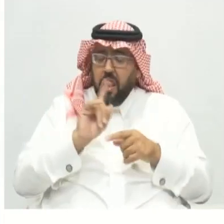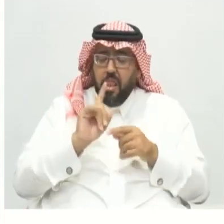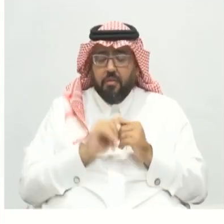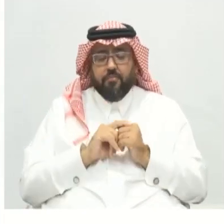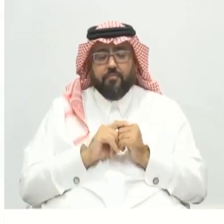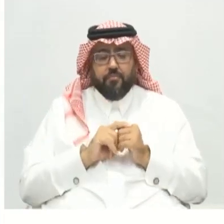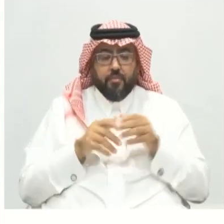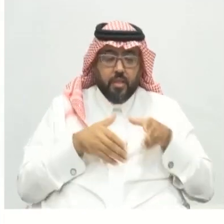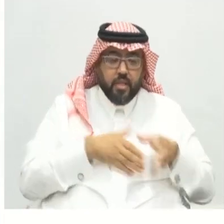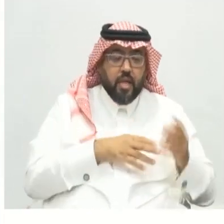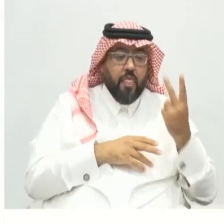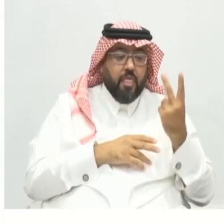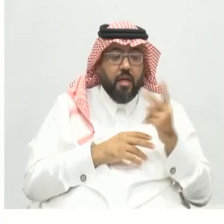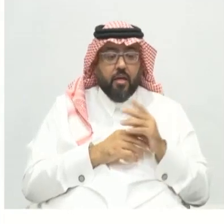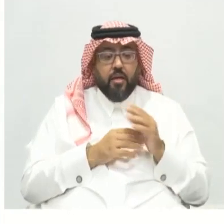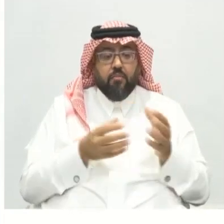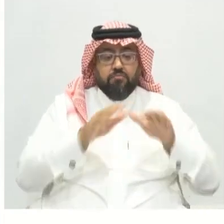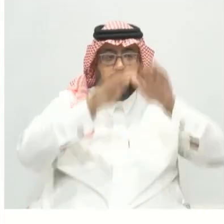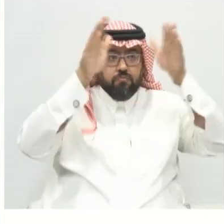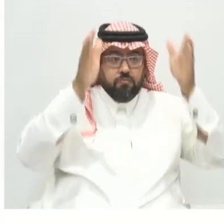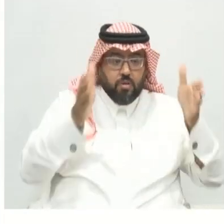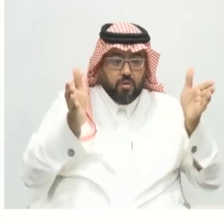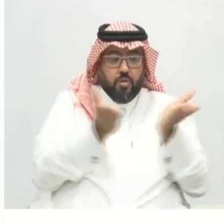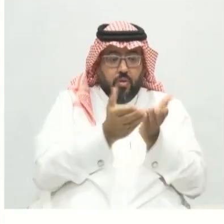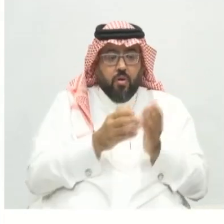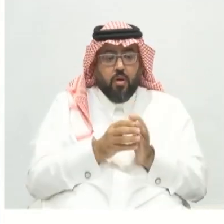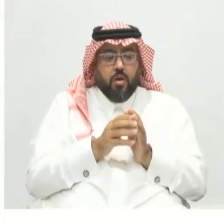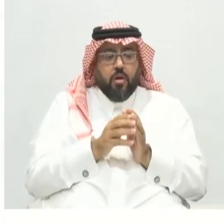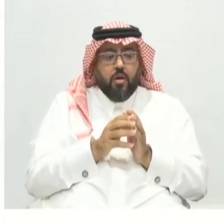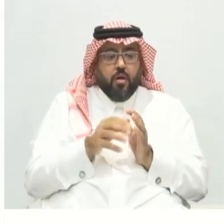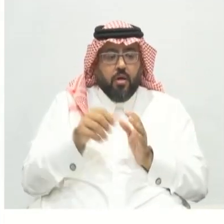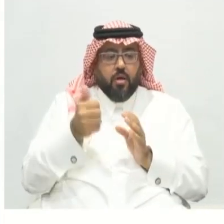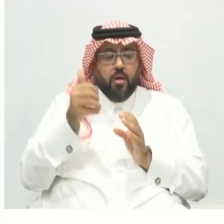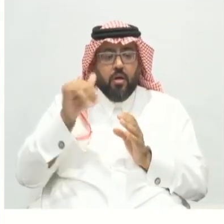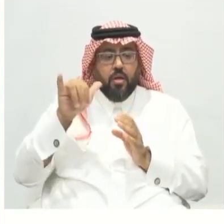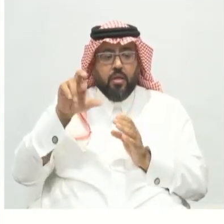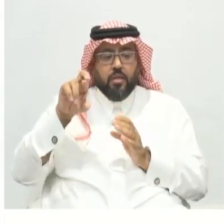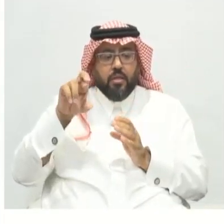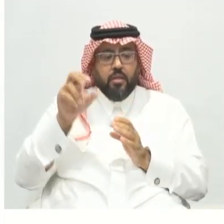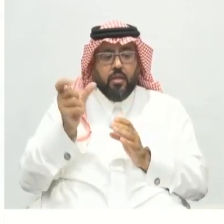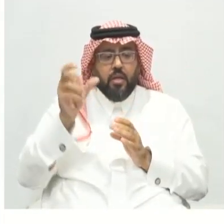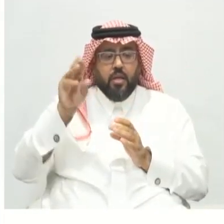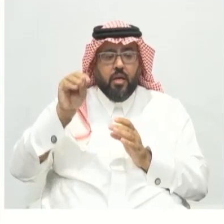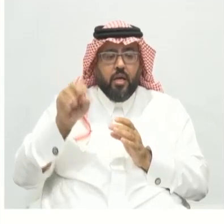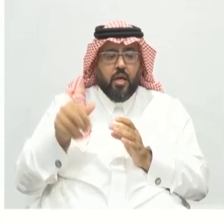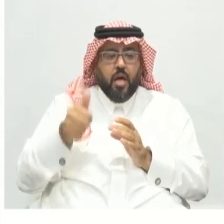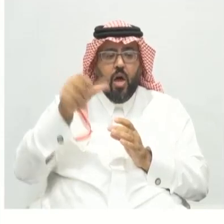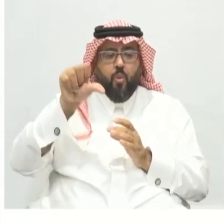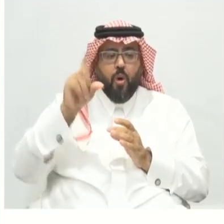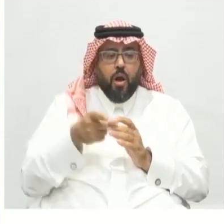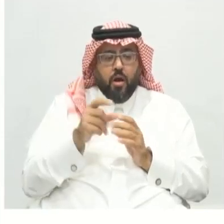الاخرى وهي طريقه صندوق ايزن هاور وهو مربع مربع يتكون من اربع